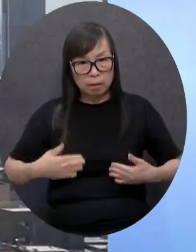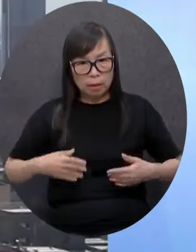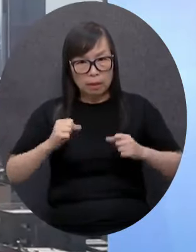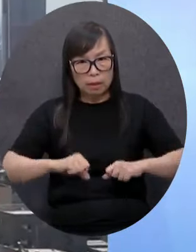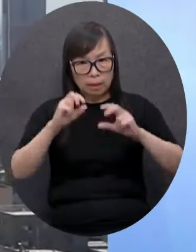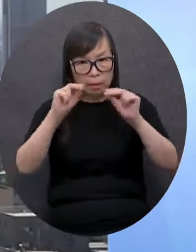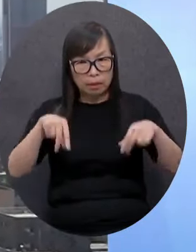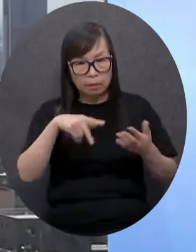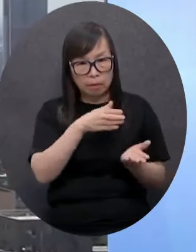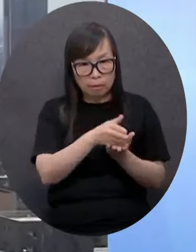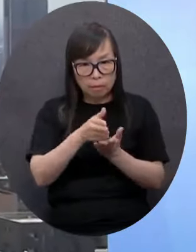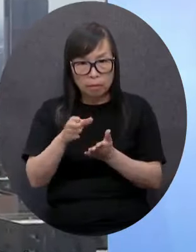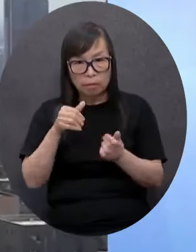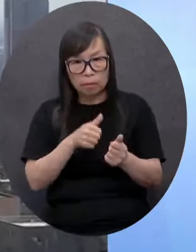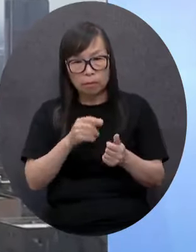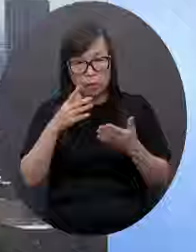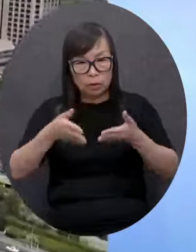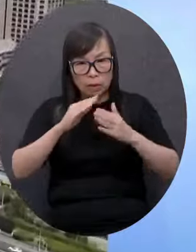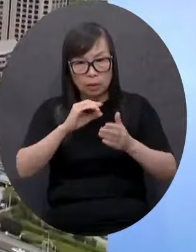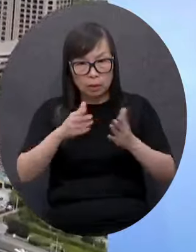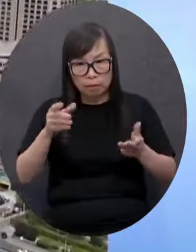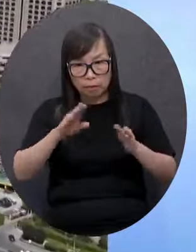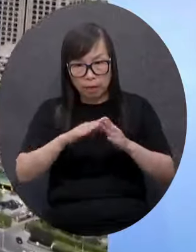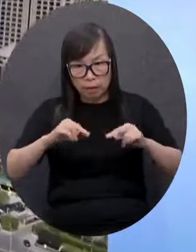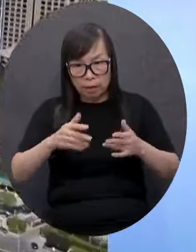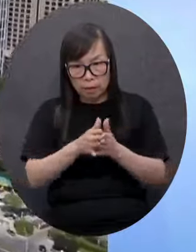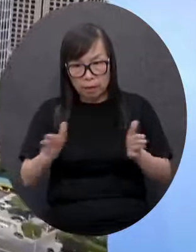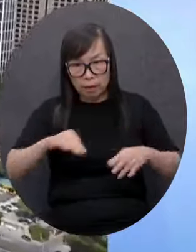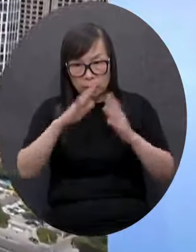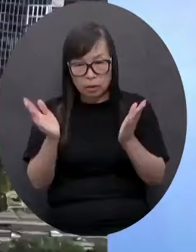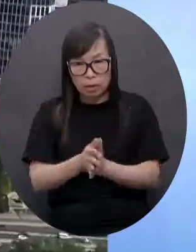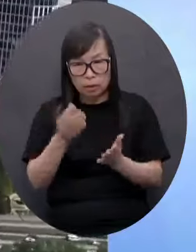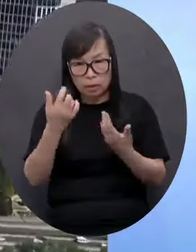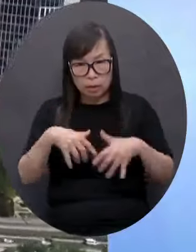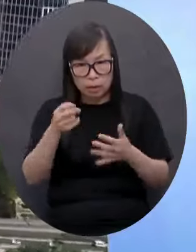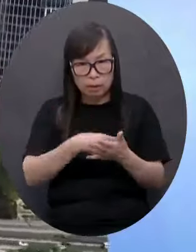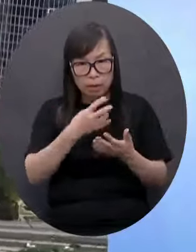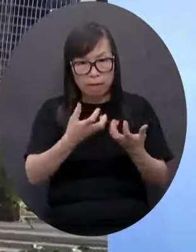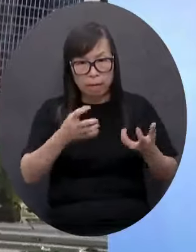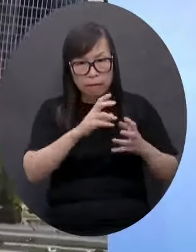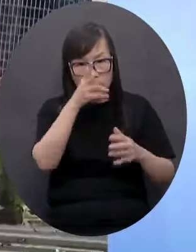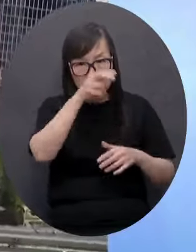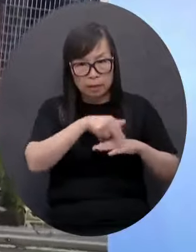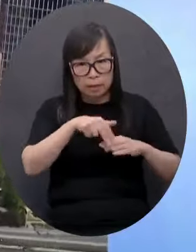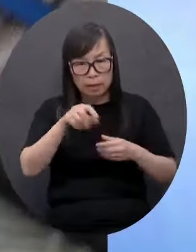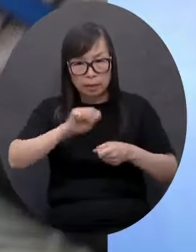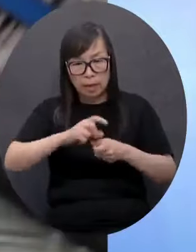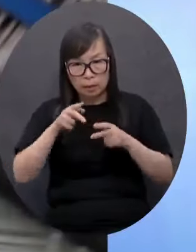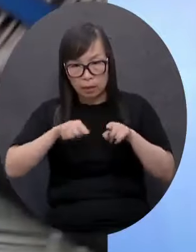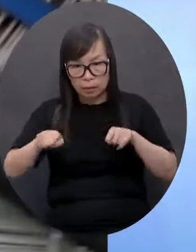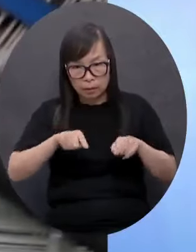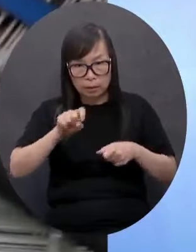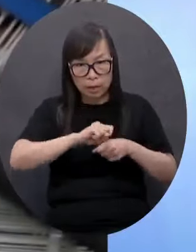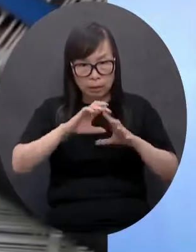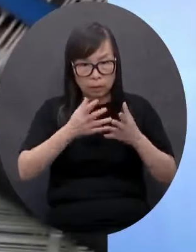问题导向，根据企业规模、发展阶段、所有制性质等分类施策，加强引导。要加